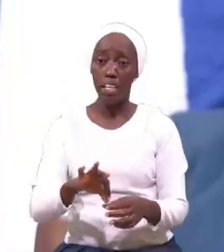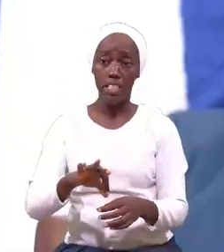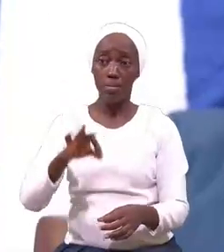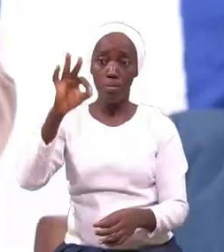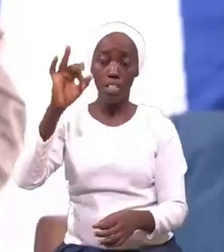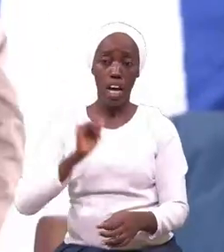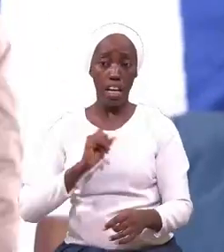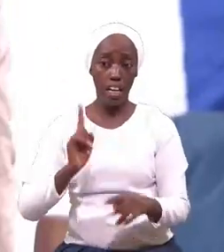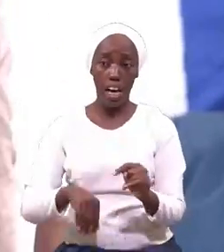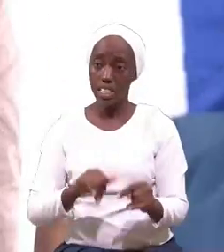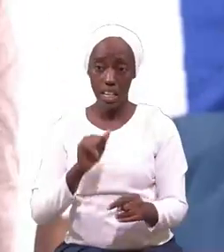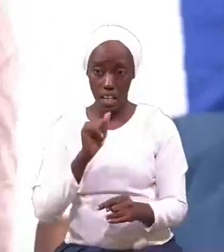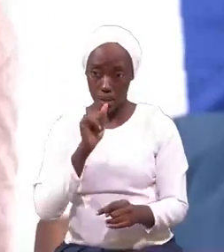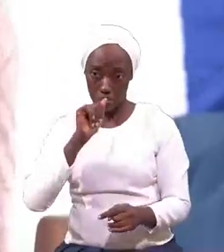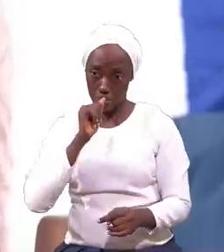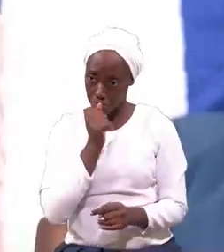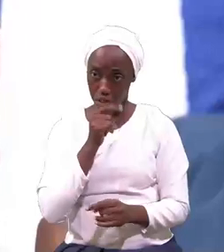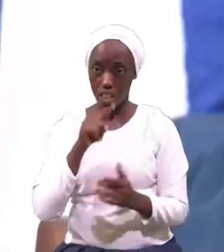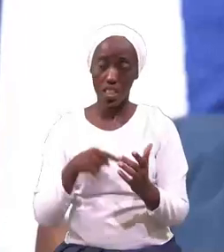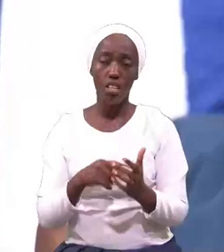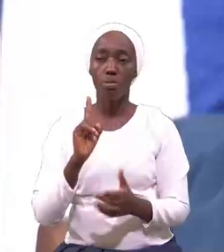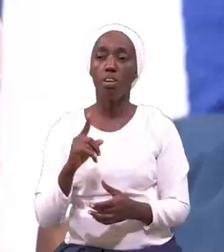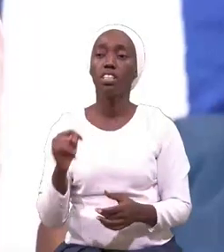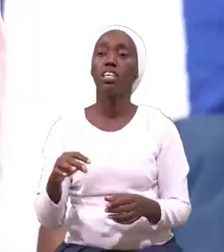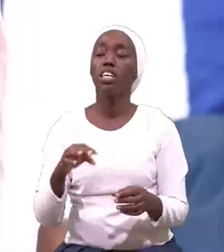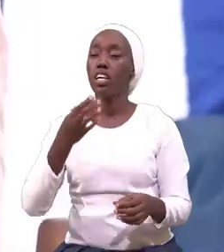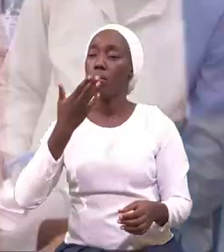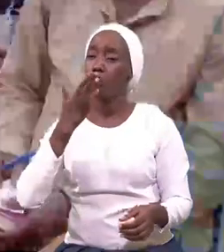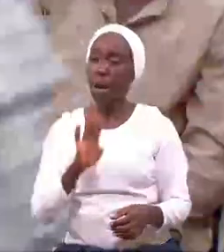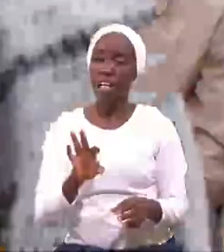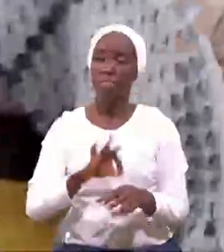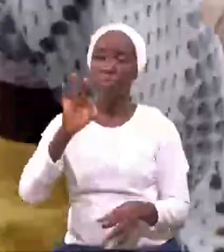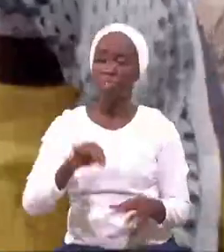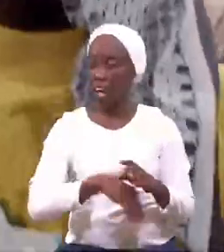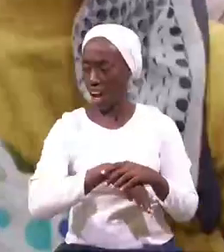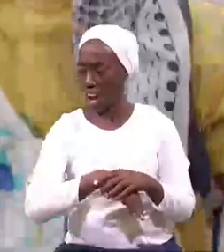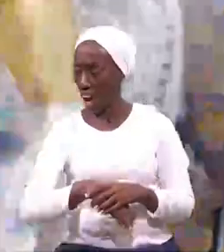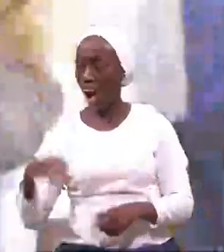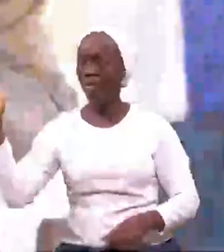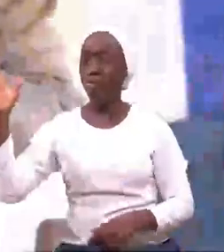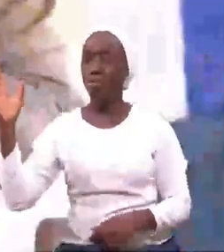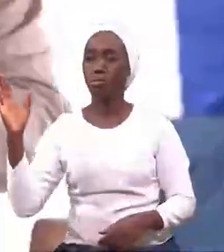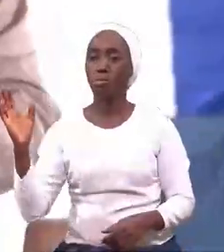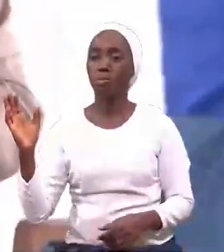mauvais esprit dit, je ne peux pas supporter ça là. Et le mauvais esprit est sorti.